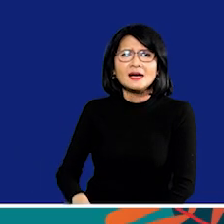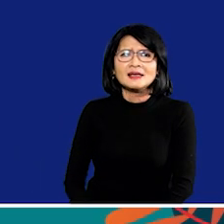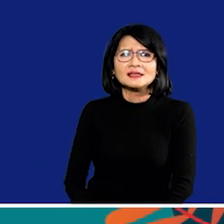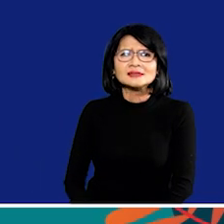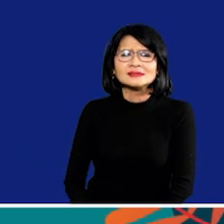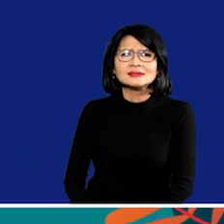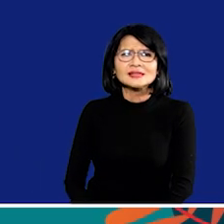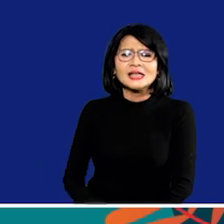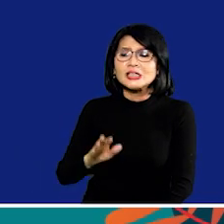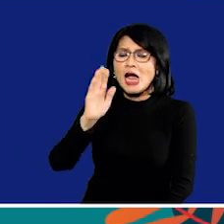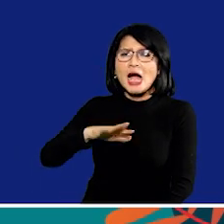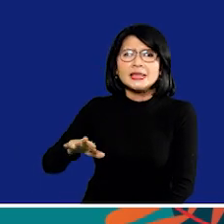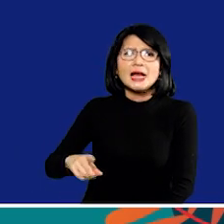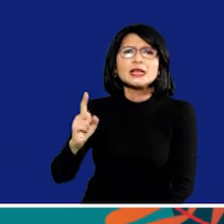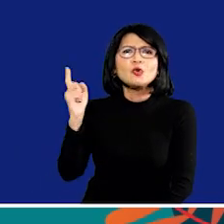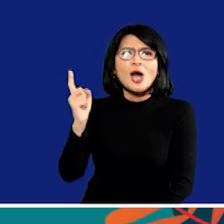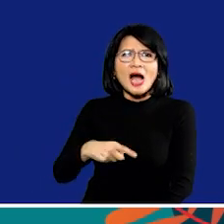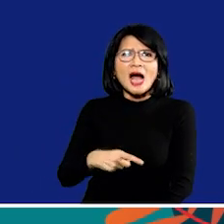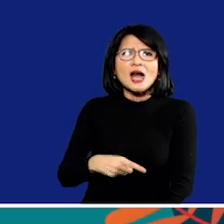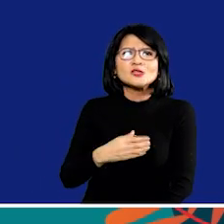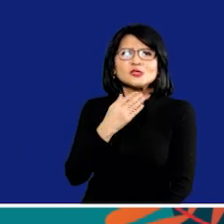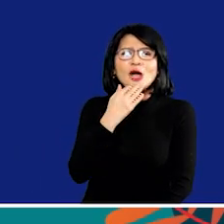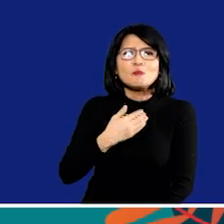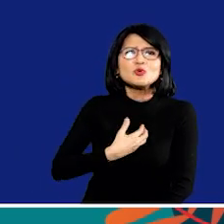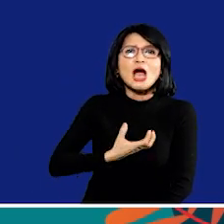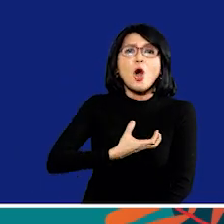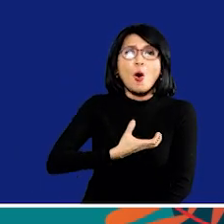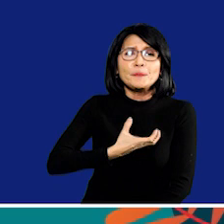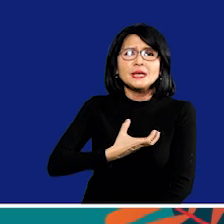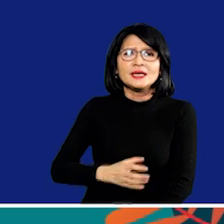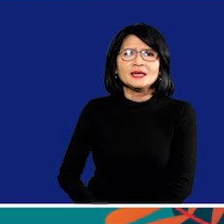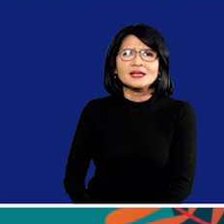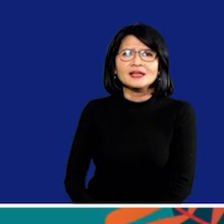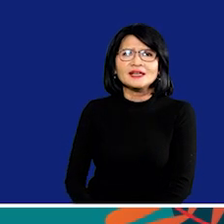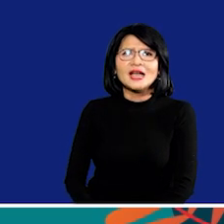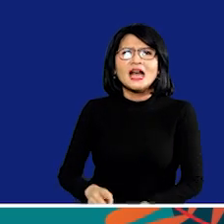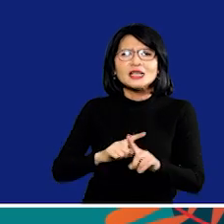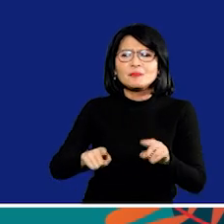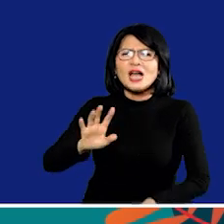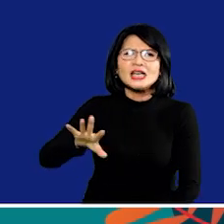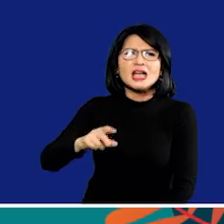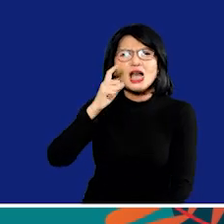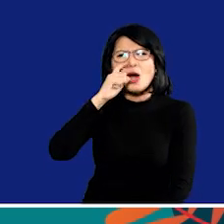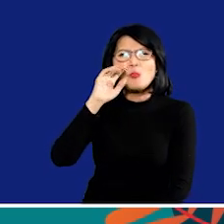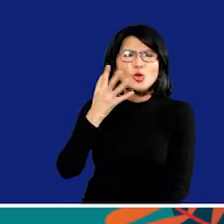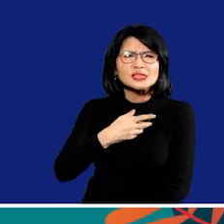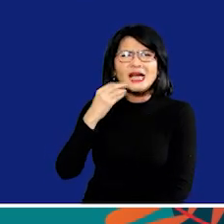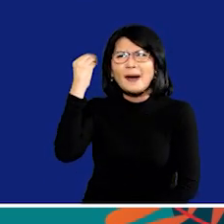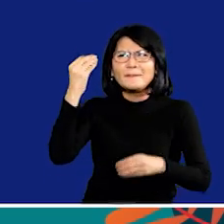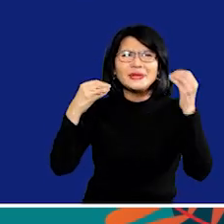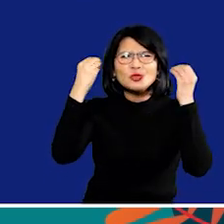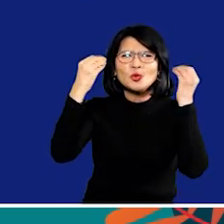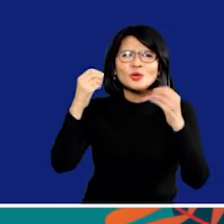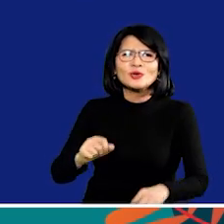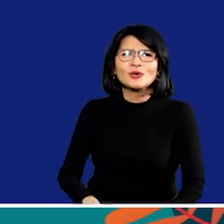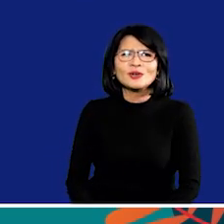Gimana perasaan teman-teman yang masih kecil yang harusnya punya kegiatan yang lebih dari saya? Pasti mereka lebih merasa bosan, lebih merasa bingung, dan